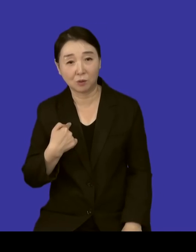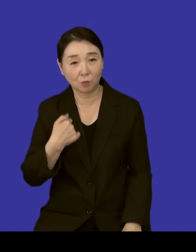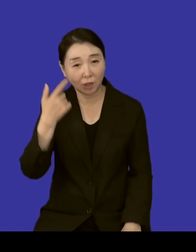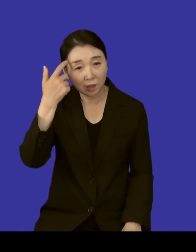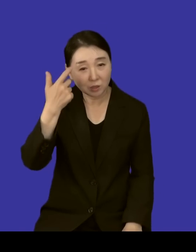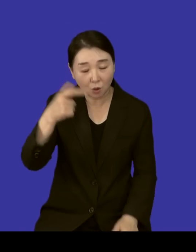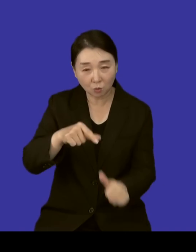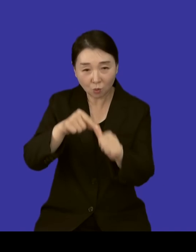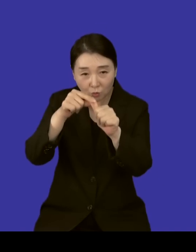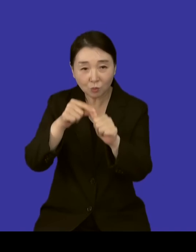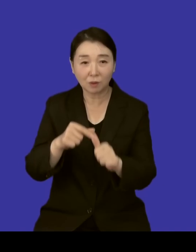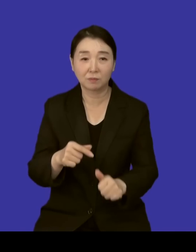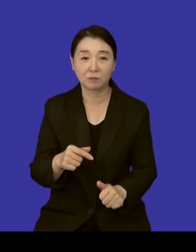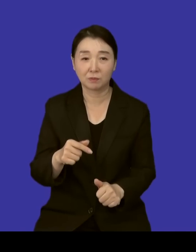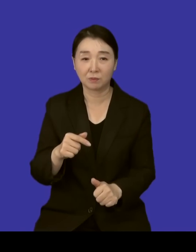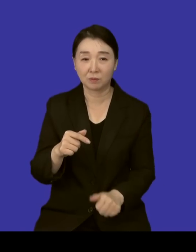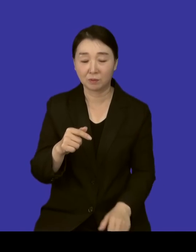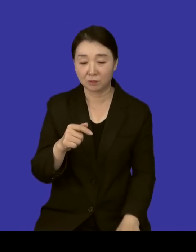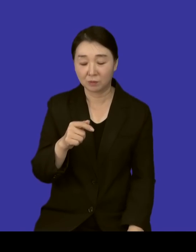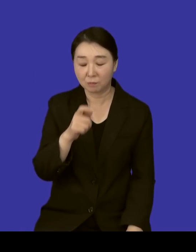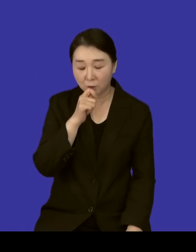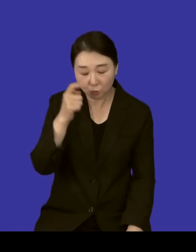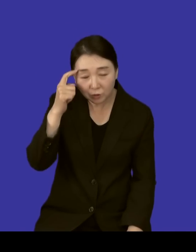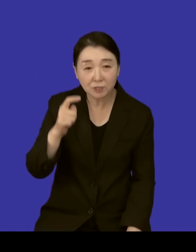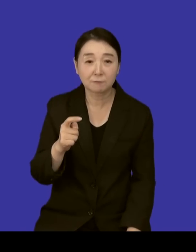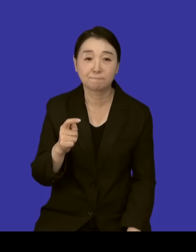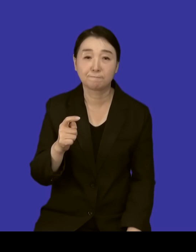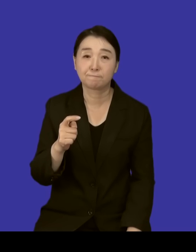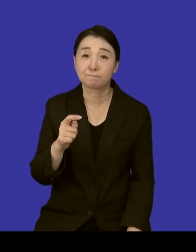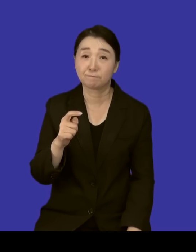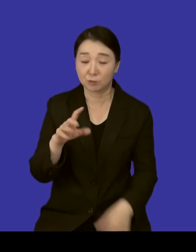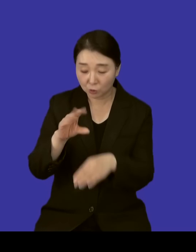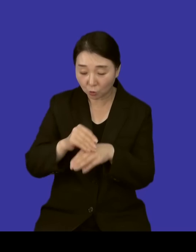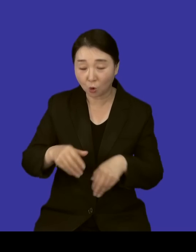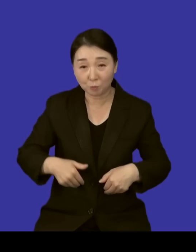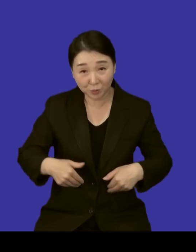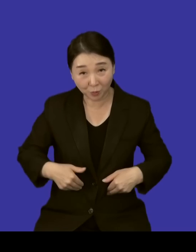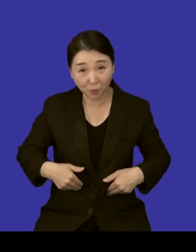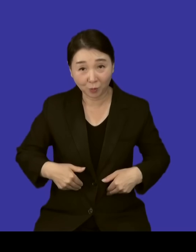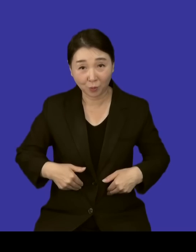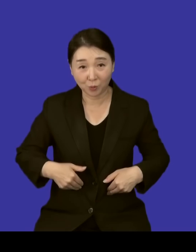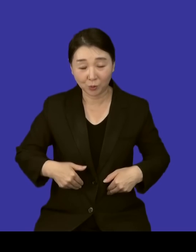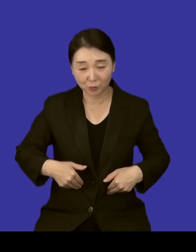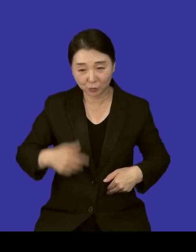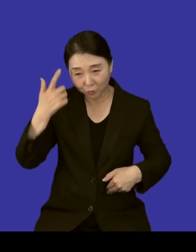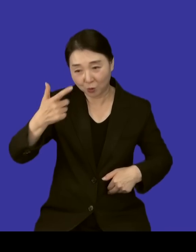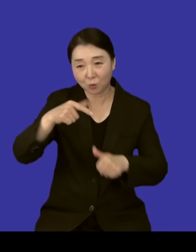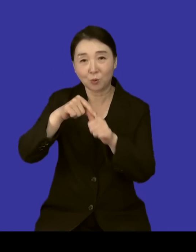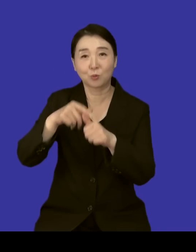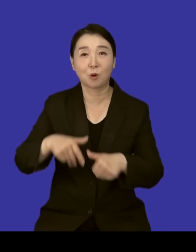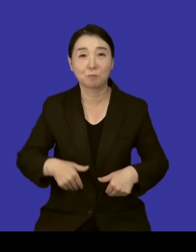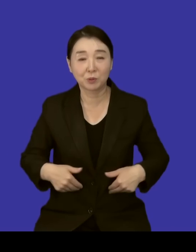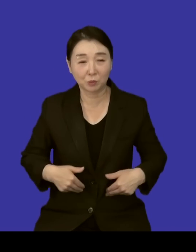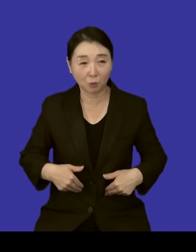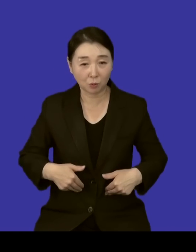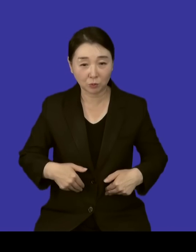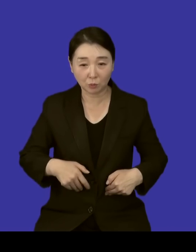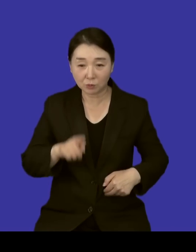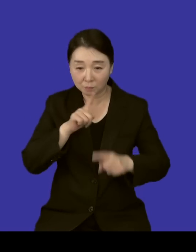큐티에 꽂힌 적용이고 결론이 영혼 구원이기 때문에 네네. 그래서 적용을 하니까 어머니가